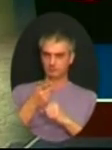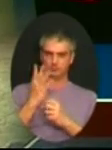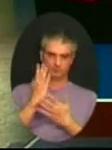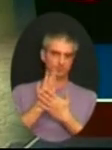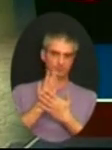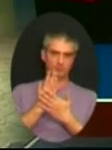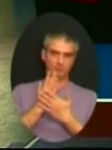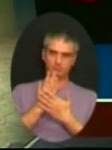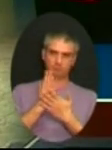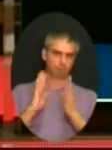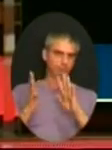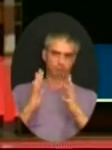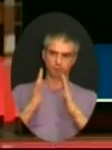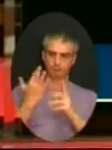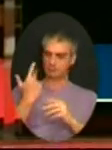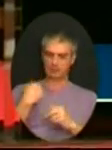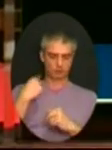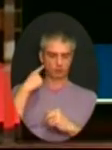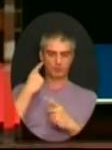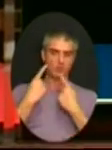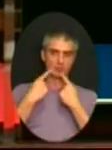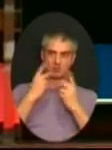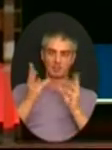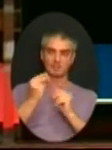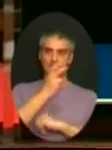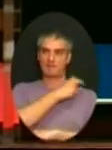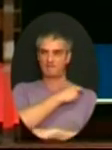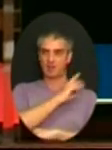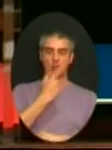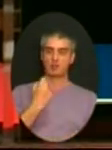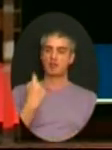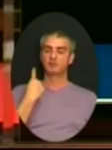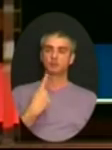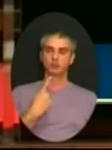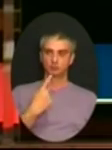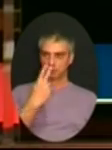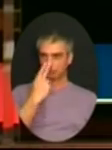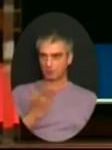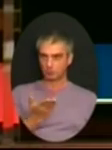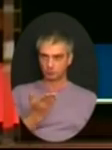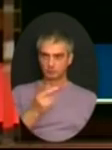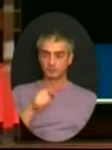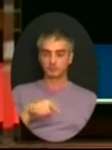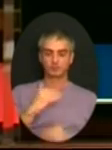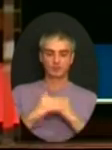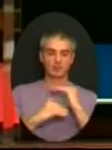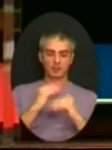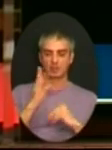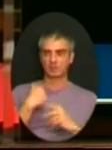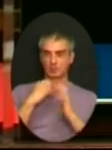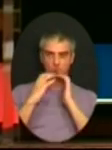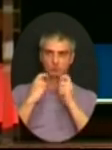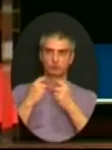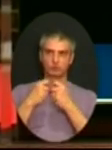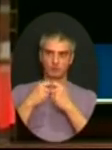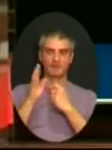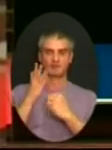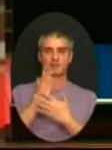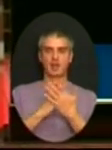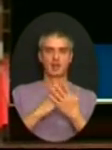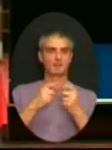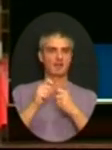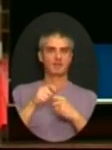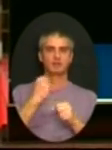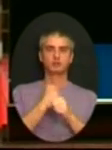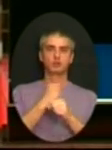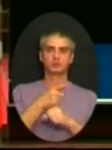כבר בערך מהרגע שנודע על הדיון שאמור להיות עם המפכ"ל עוד משבוע שעבר. תראו, יש פה תהליך שגם אנחנו בתקשורת שותפים לו, אבל גם חלק מהח"כים